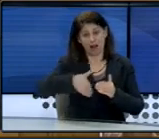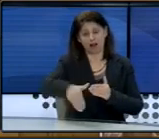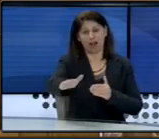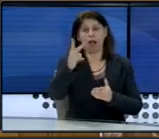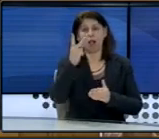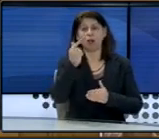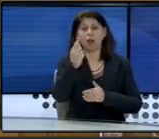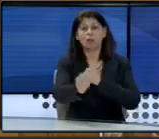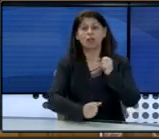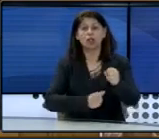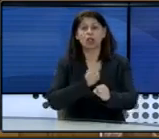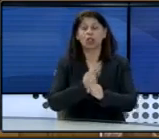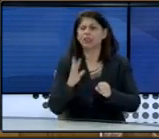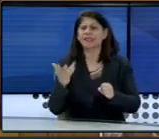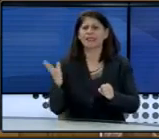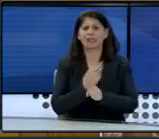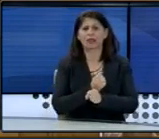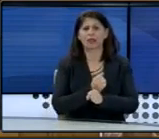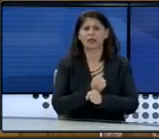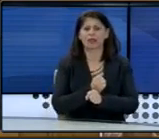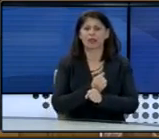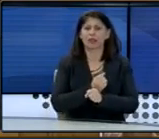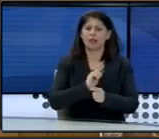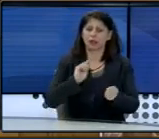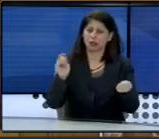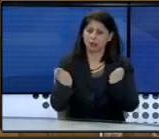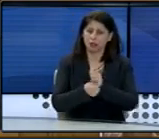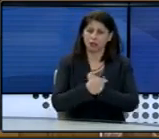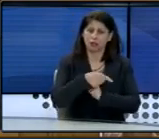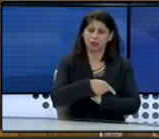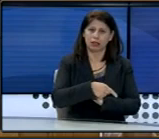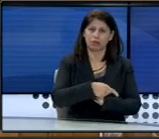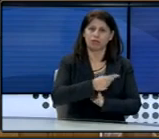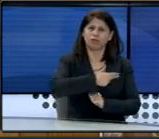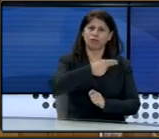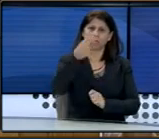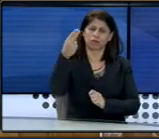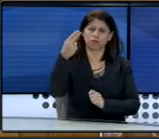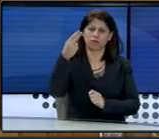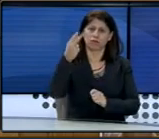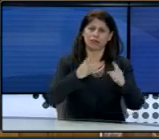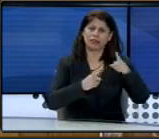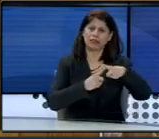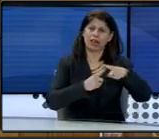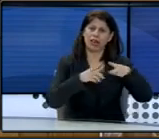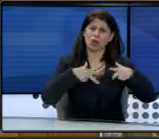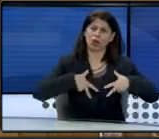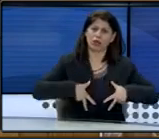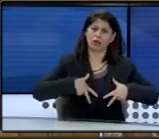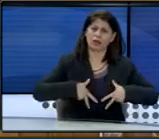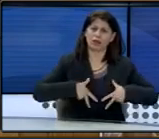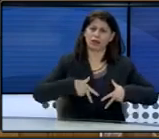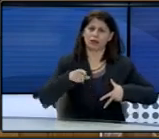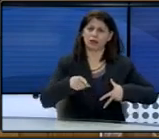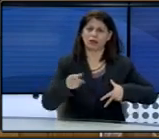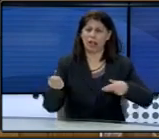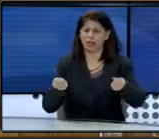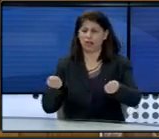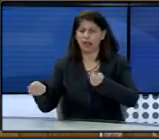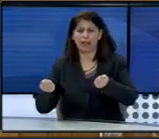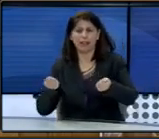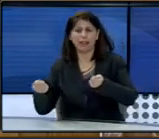πετύχατε 2,5 χρόνια τώρα είναι να μετατραπείτε από ένας φημισμένος τεχνοκράτης σε έναν